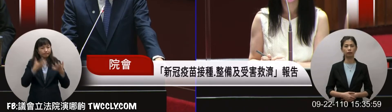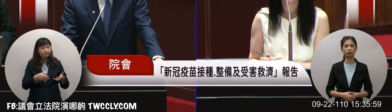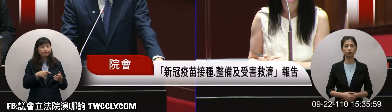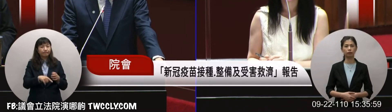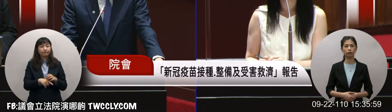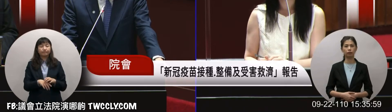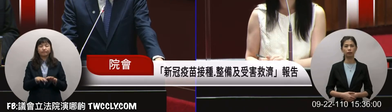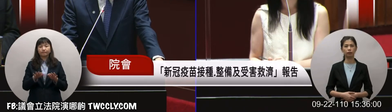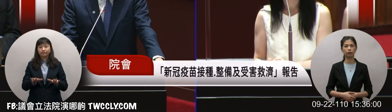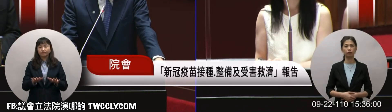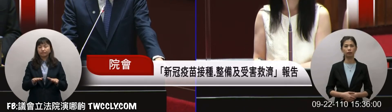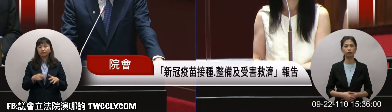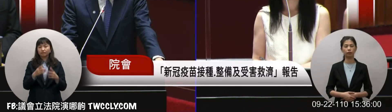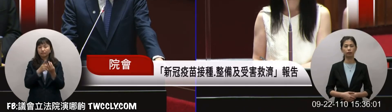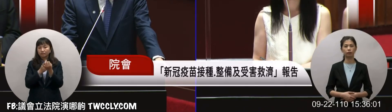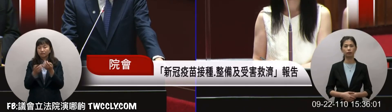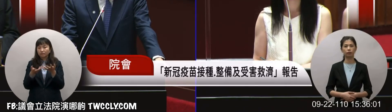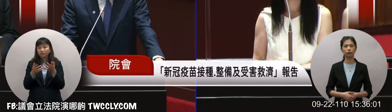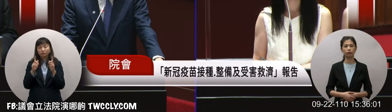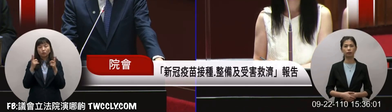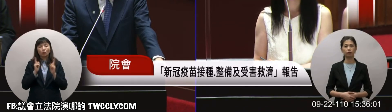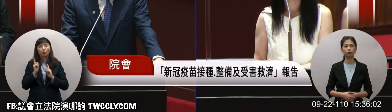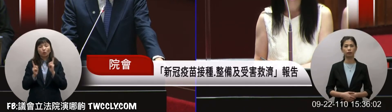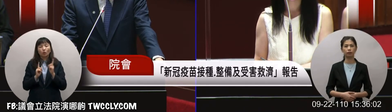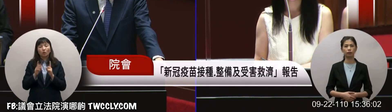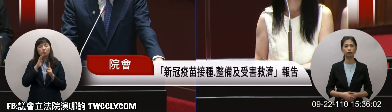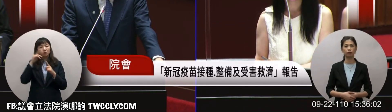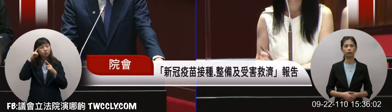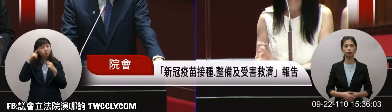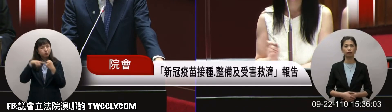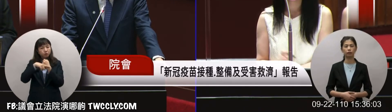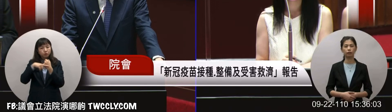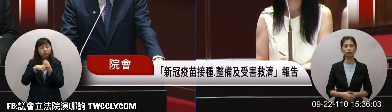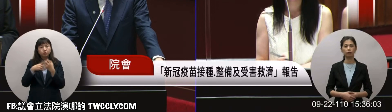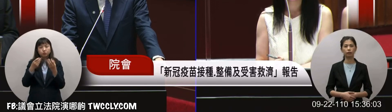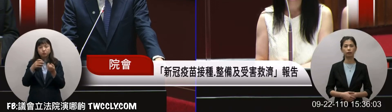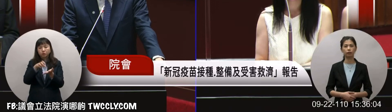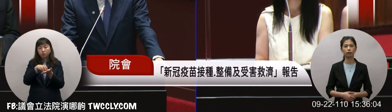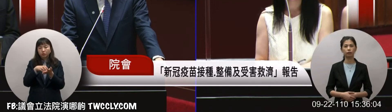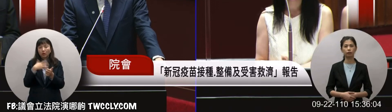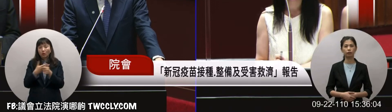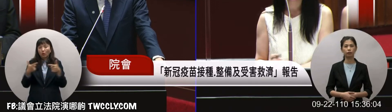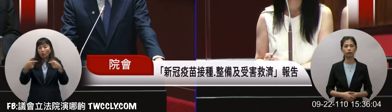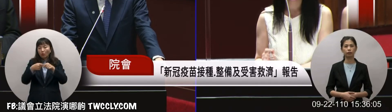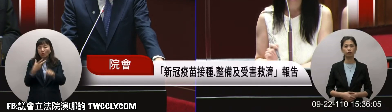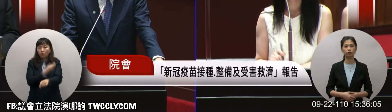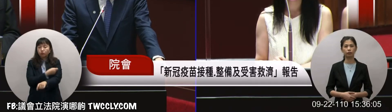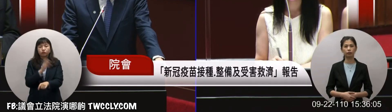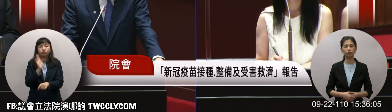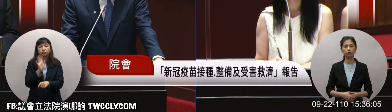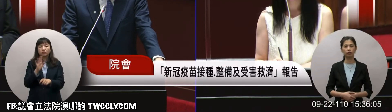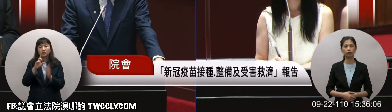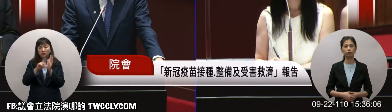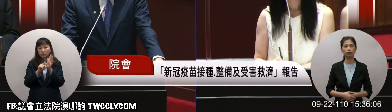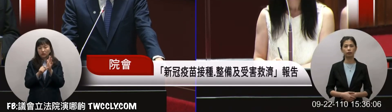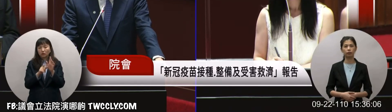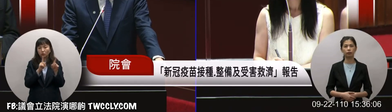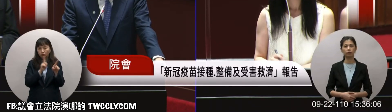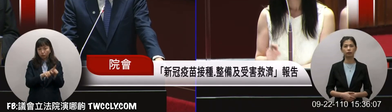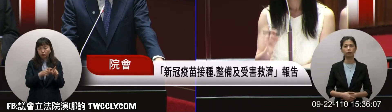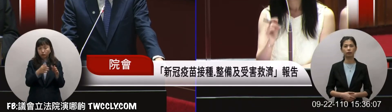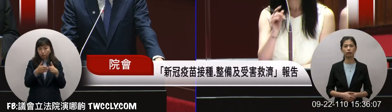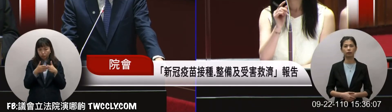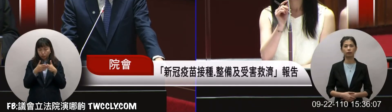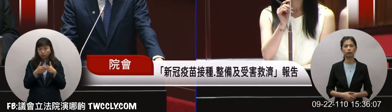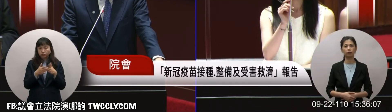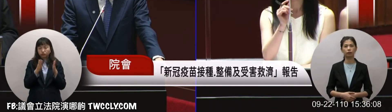的。所以在这里面也不会任意的没有科学根据的让大家混打，时间上也没有遵循一定的一